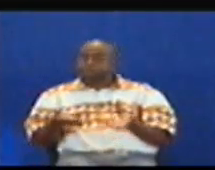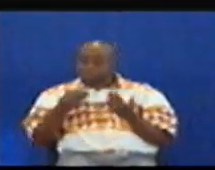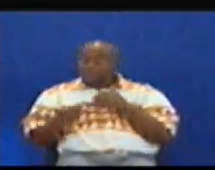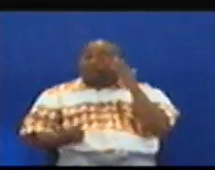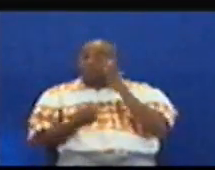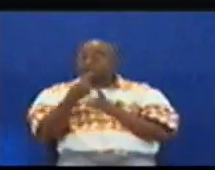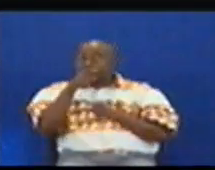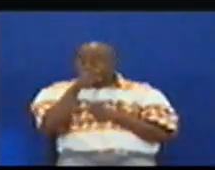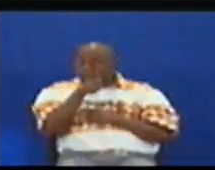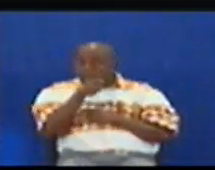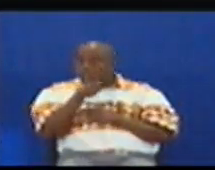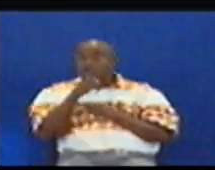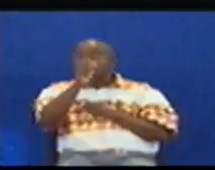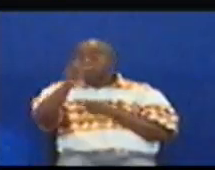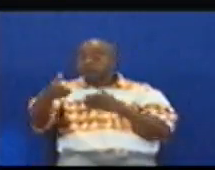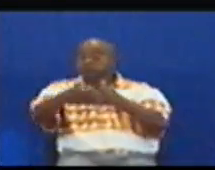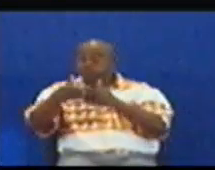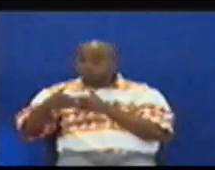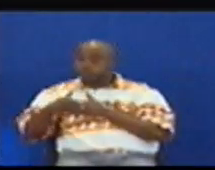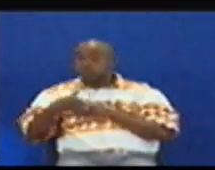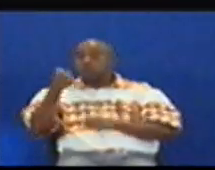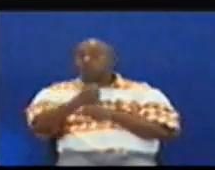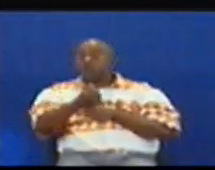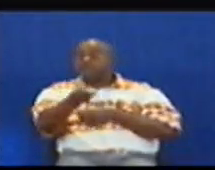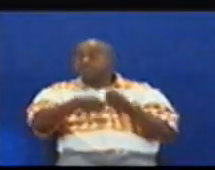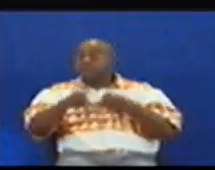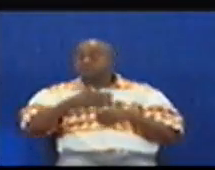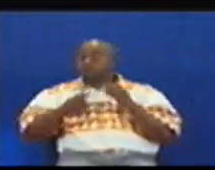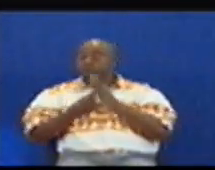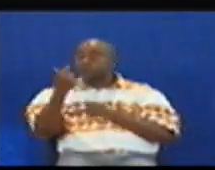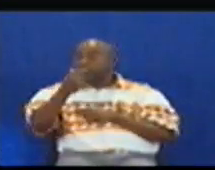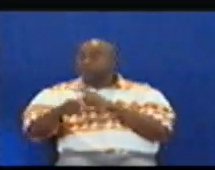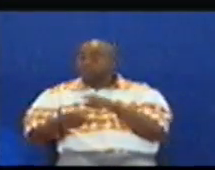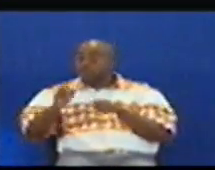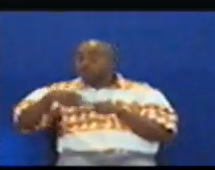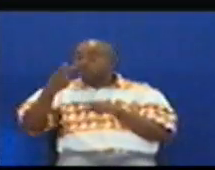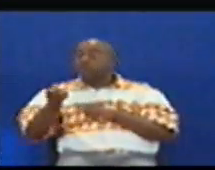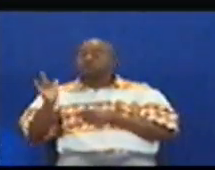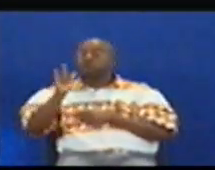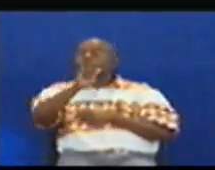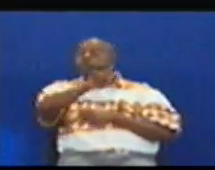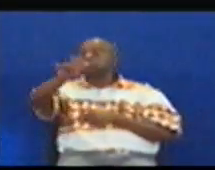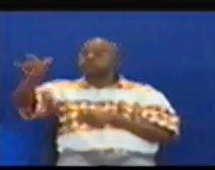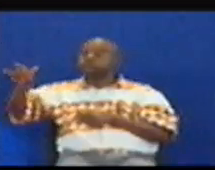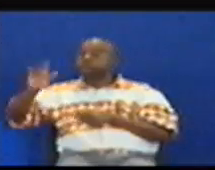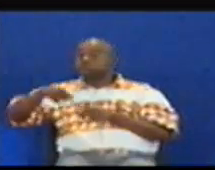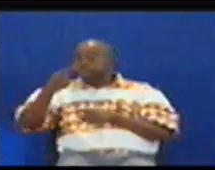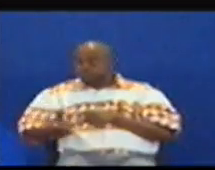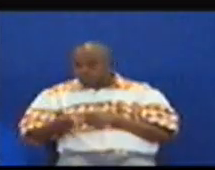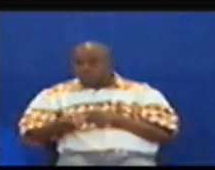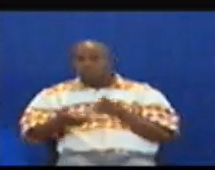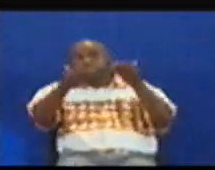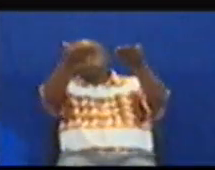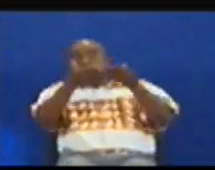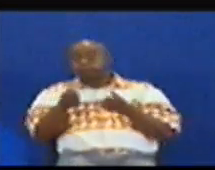mataifa makubwa itawafanya wafanyabiashara wetu wa Kitanzania ambao walikuwa na uwezo wa kusafiri na kwenda kuleta goods ambazo